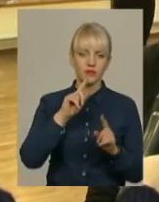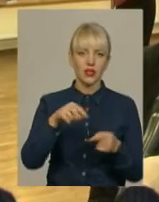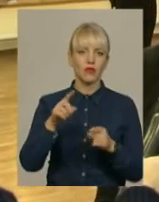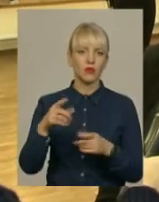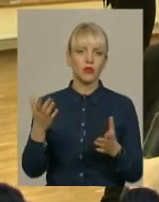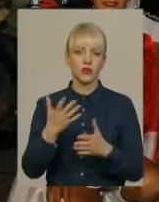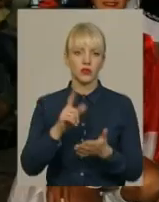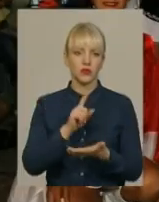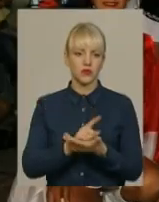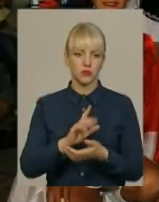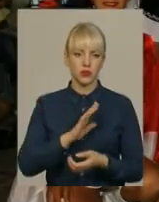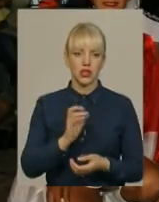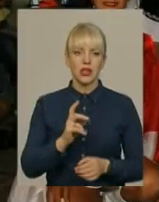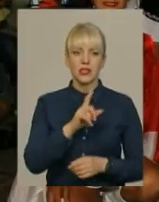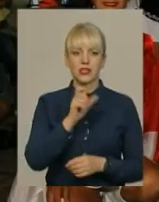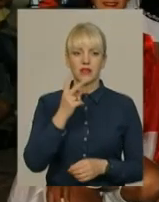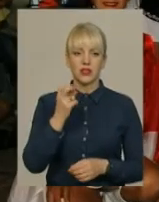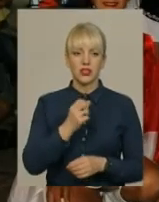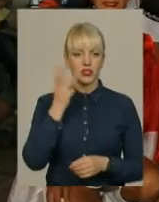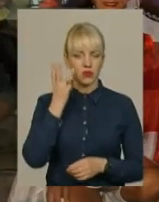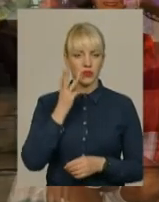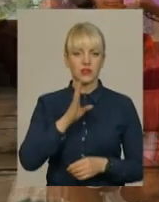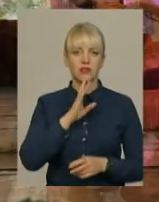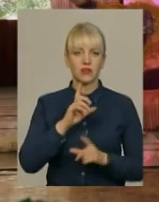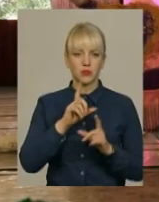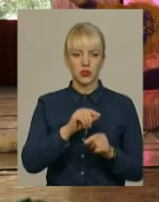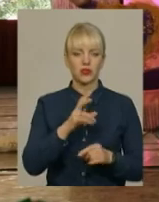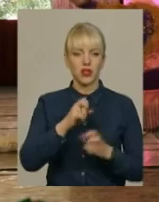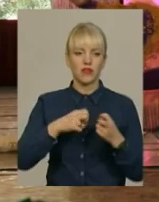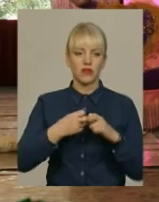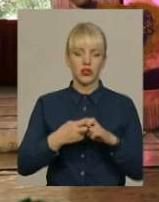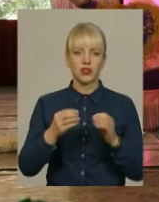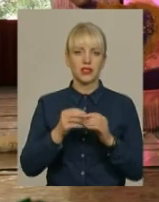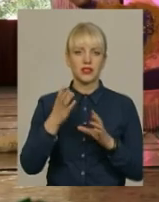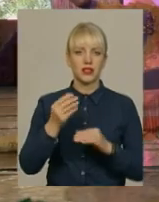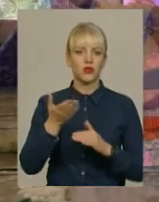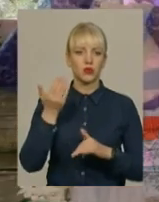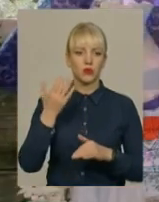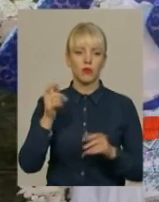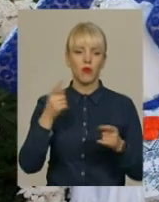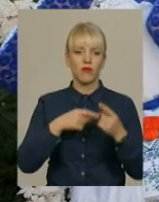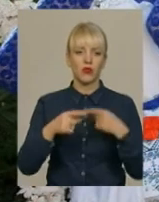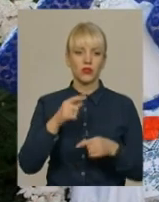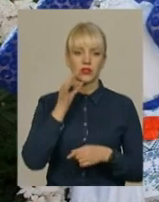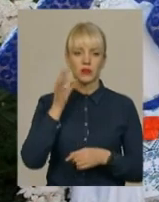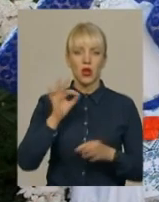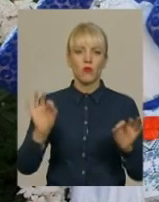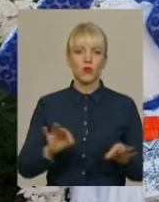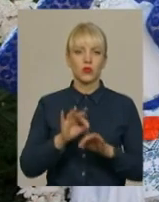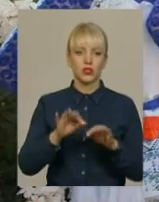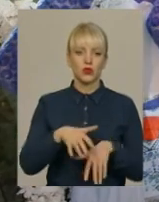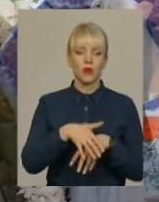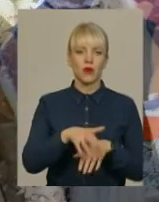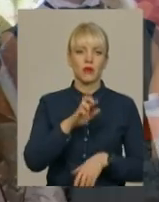мають бути обов'язкові. За два тижні хмельницькі мажоретки вирушають на Франківщину. Вони 10 днів тому повернулися з Німеччини з музичного параду в Бремені.